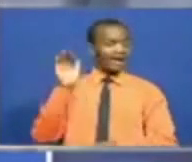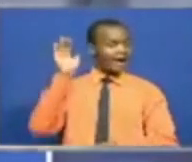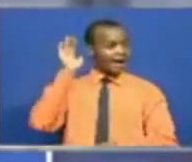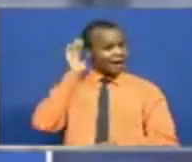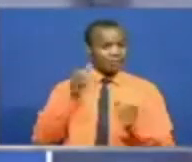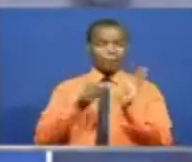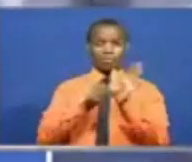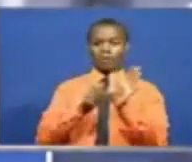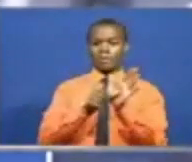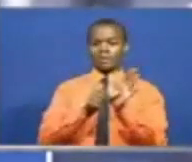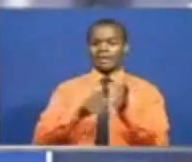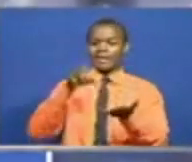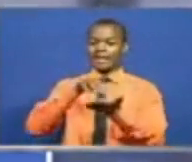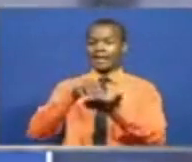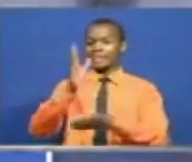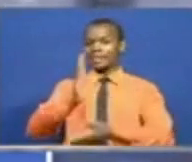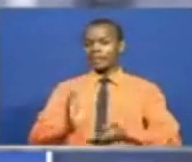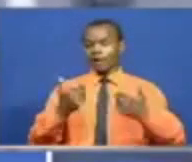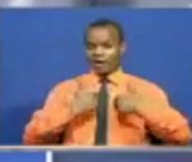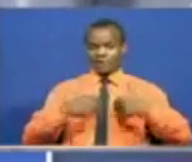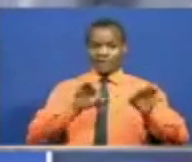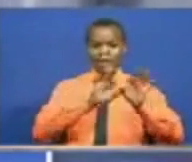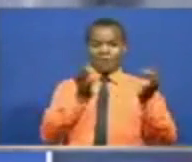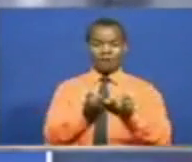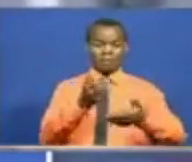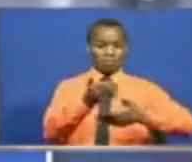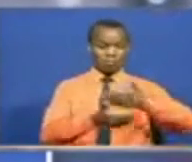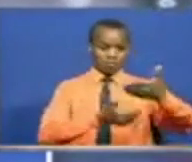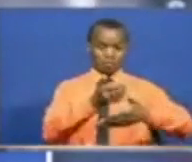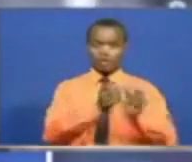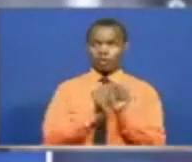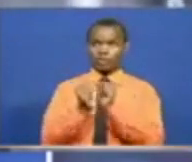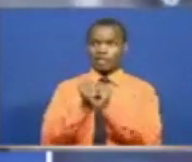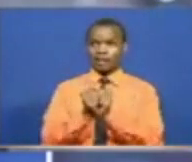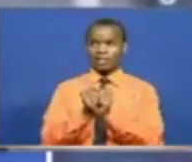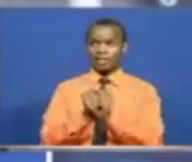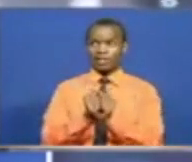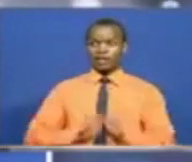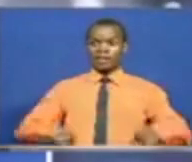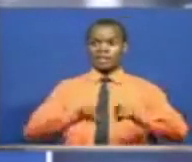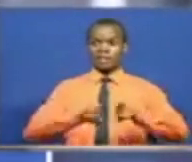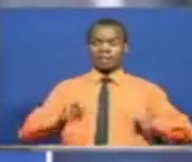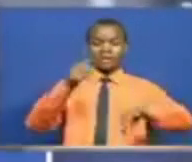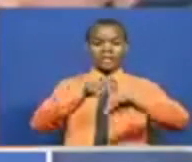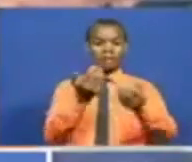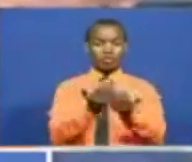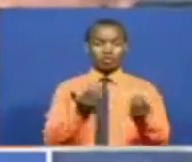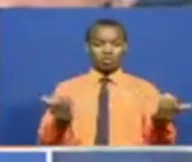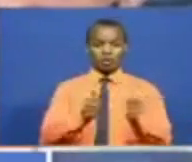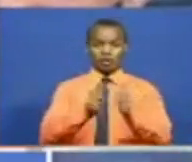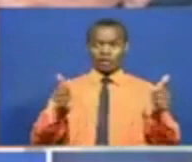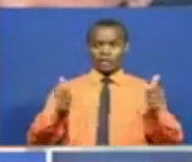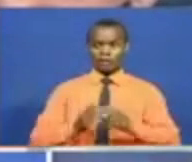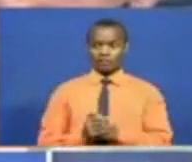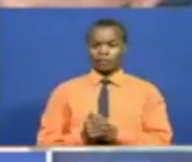mtu. Ni familia tumekaa nayo kwa muda. Familia tumekaa nayo kwa muda hadi watoto wakakoma hivyo wamekoma. Mama